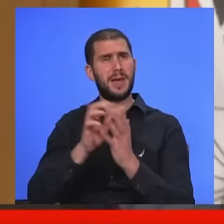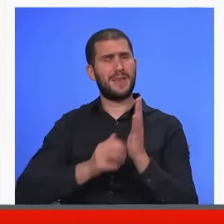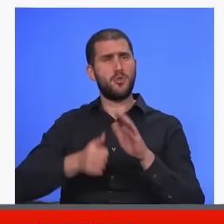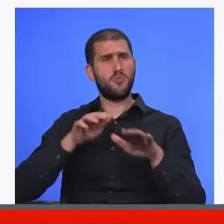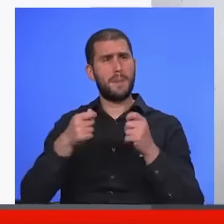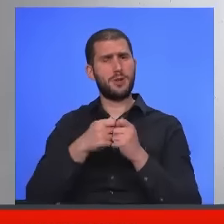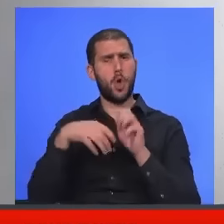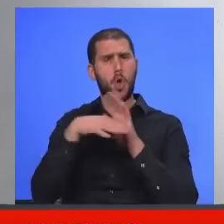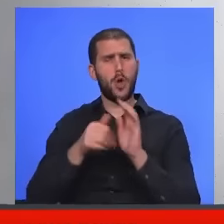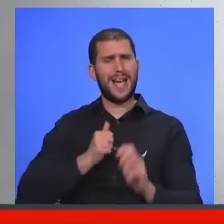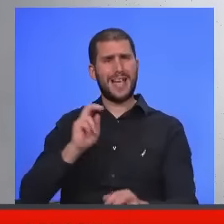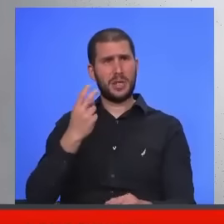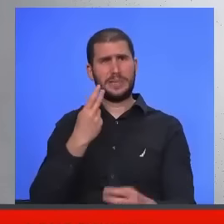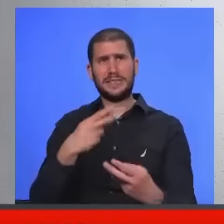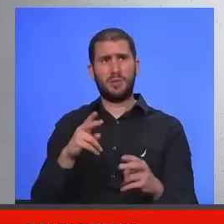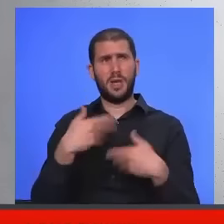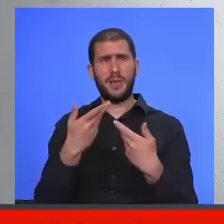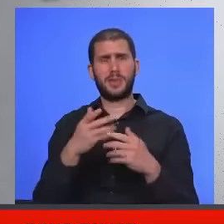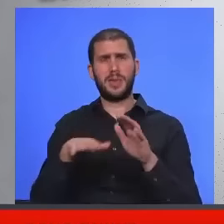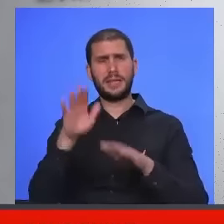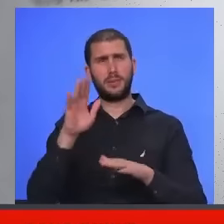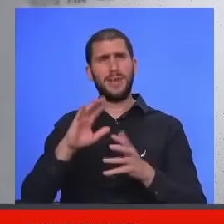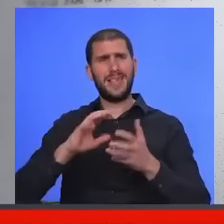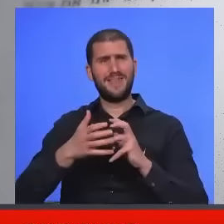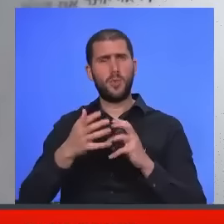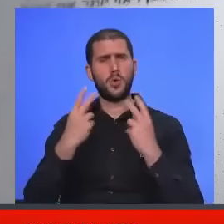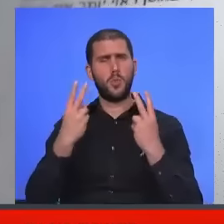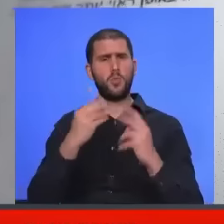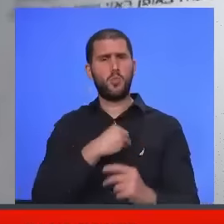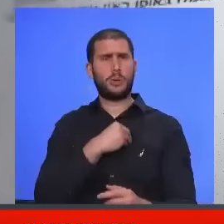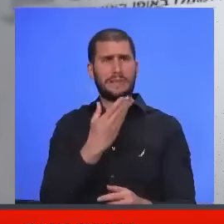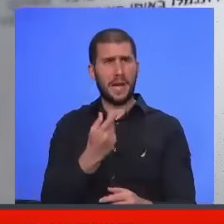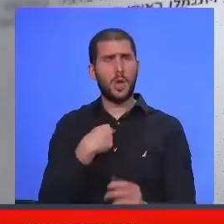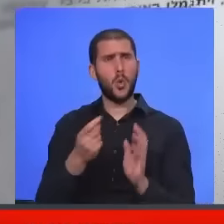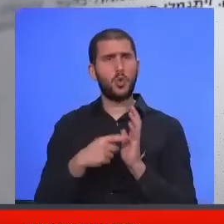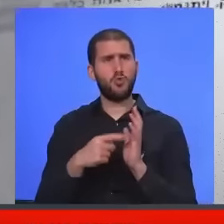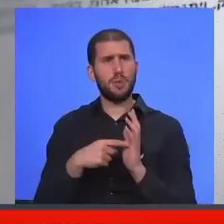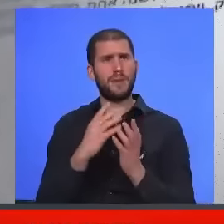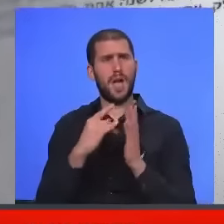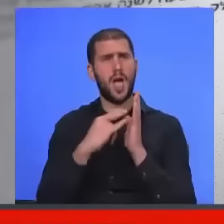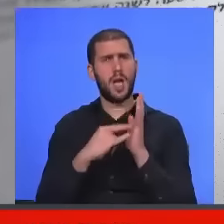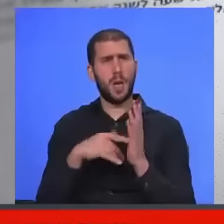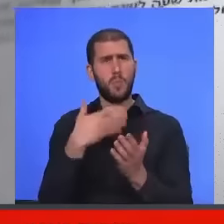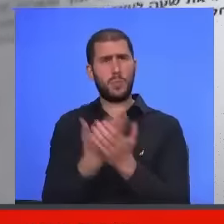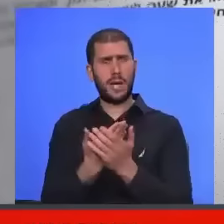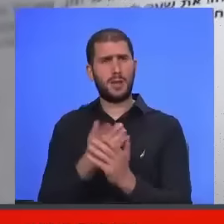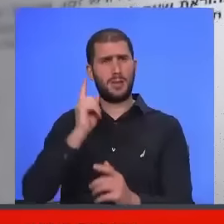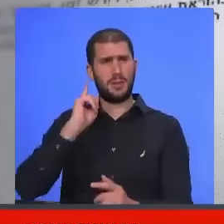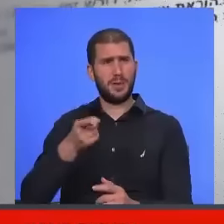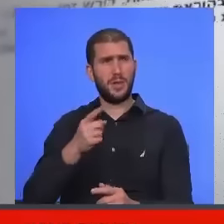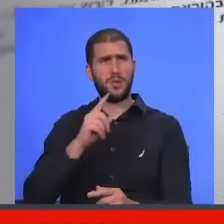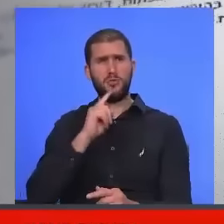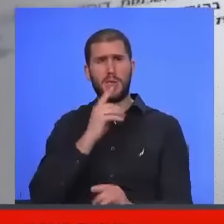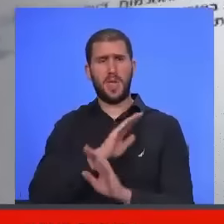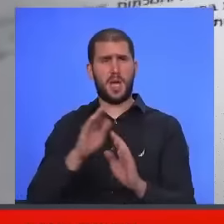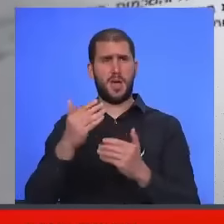חוק הגיוס. לא נוכל לתת את ידינו לעיוות ערכי ומוסרי זה, אנחנו דורשים להביא את החקיקה המוצעת בהוראת שעה לשנה